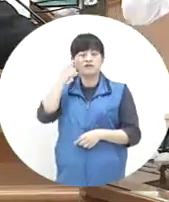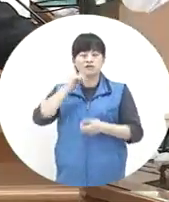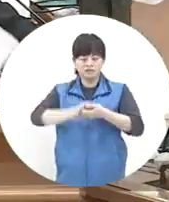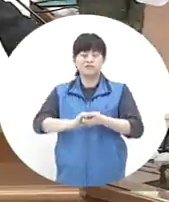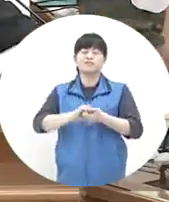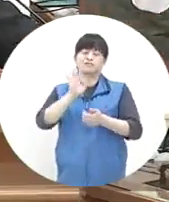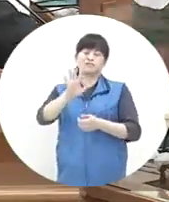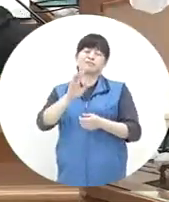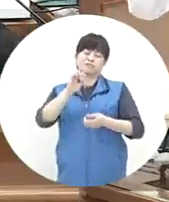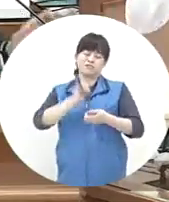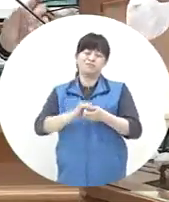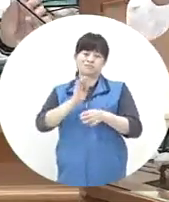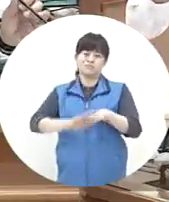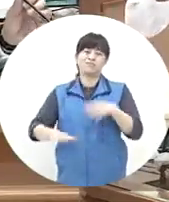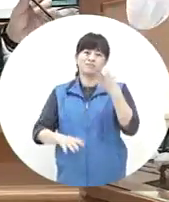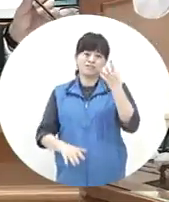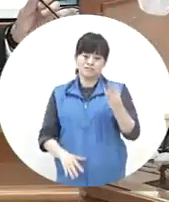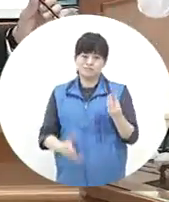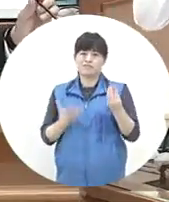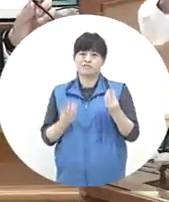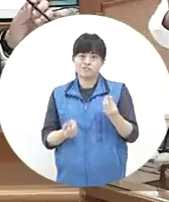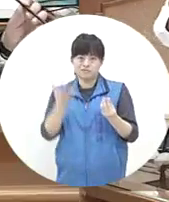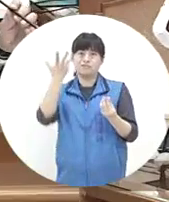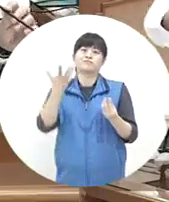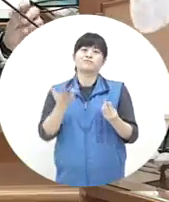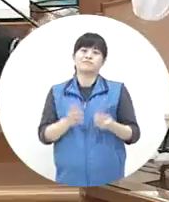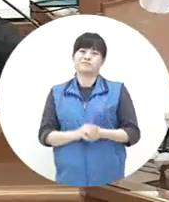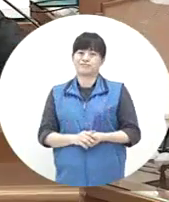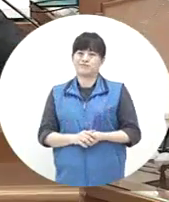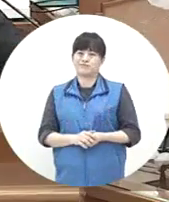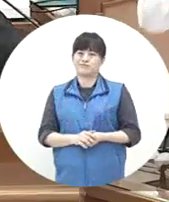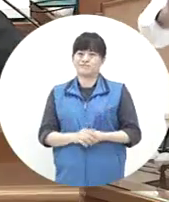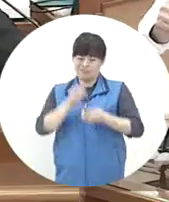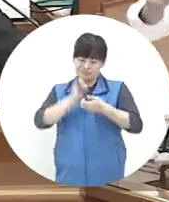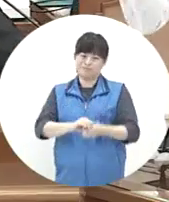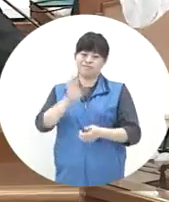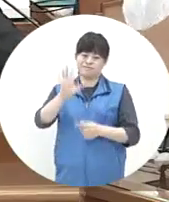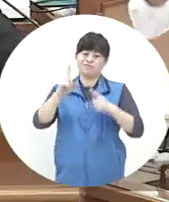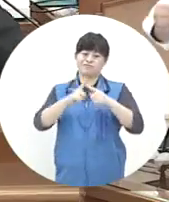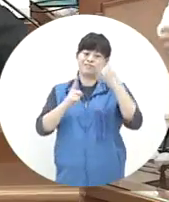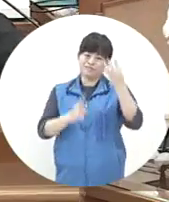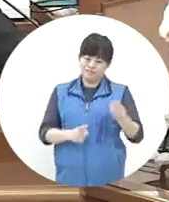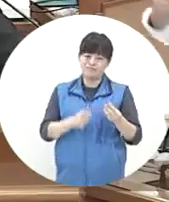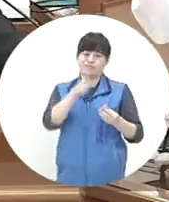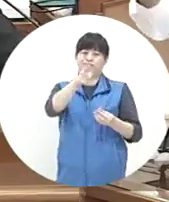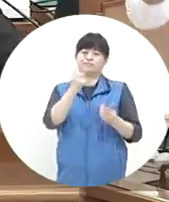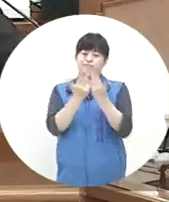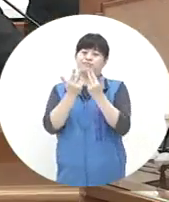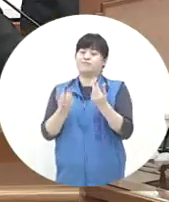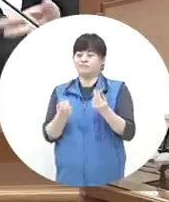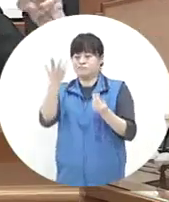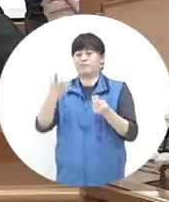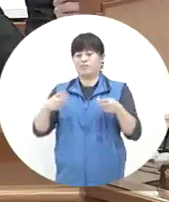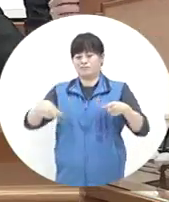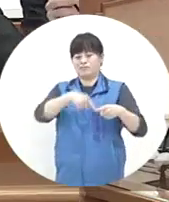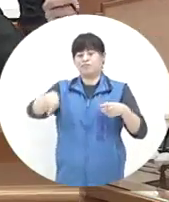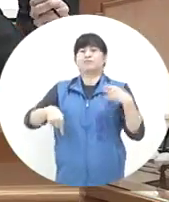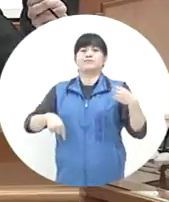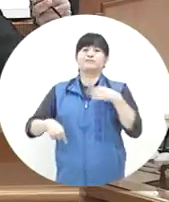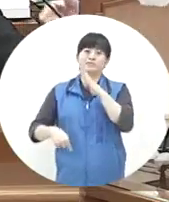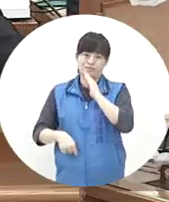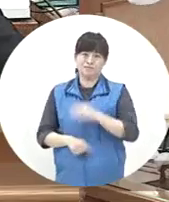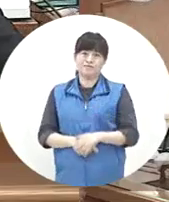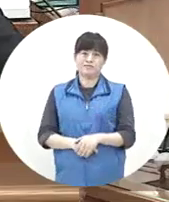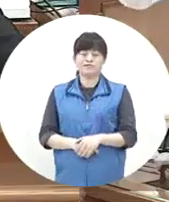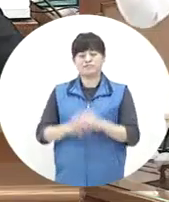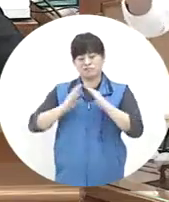要嘛，只有其中一位一定要，其中一位一定要有人减少，你才有办法增加嘛。饼就这么大，哎，市长。